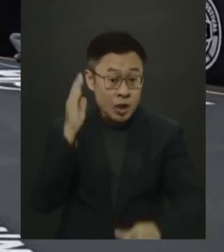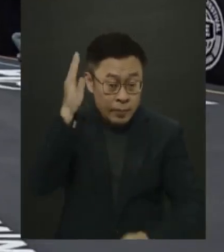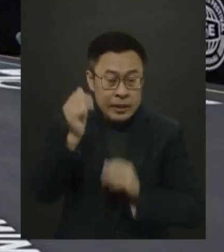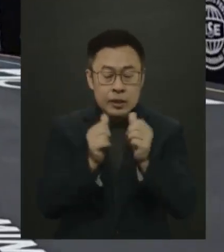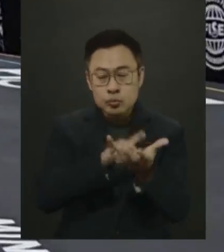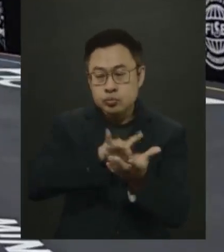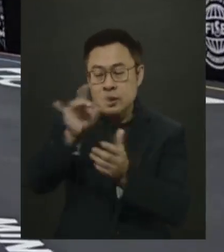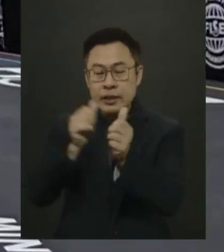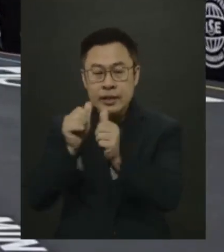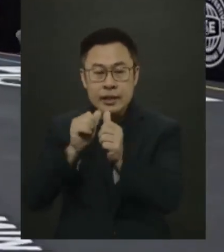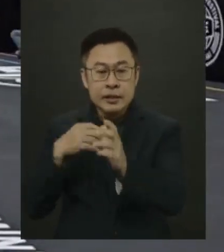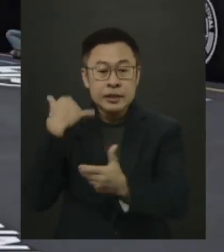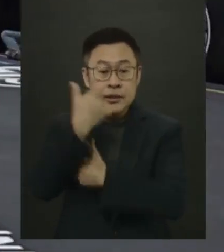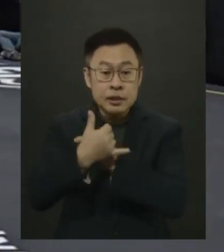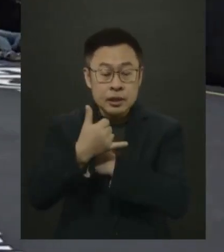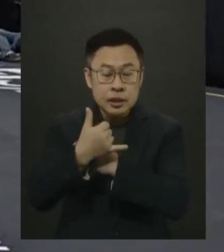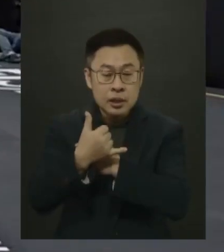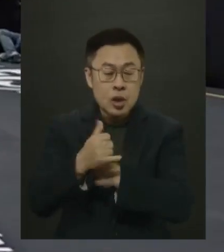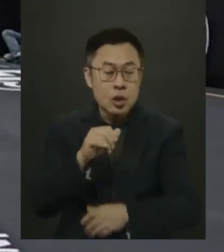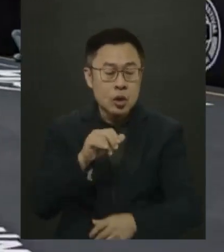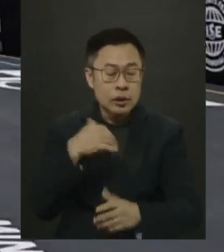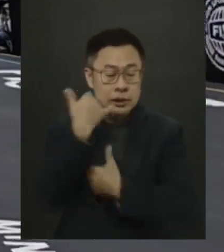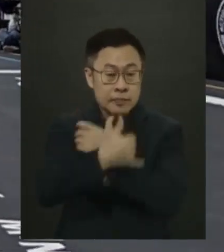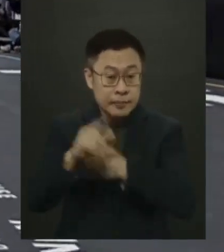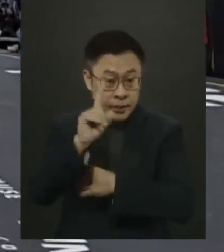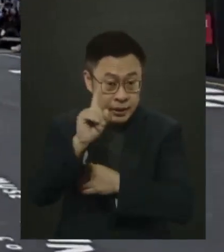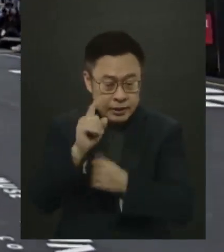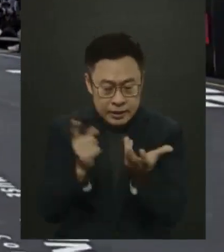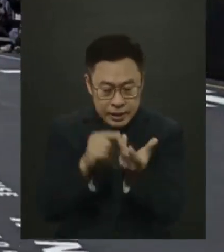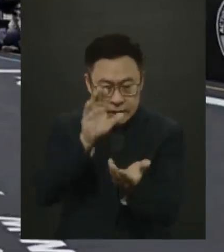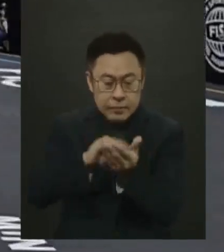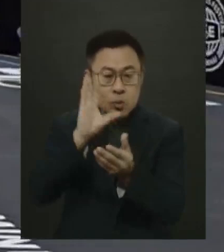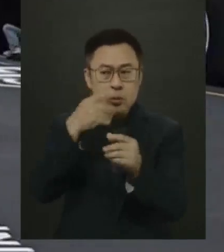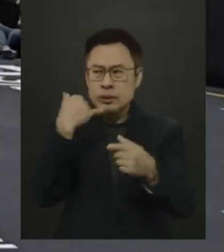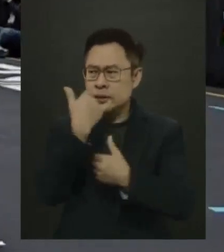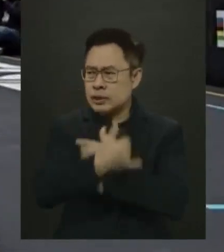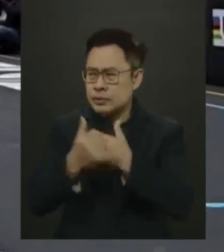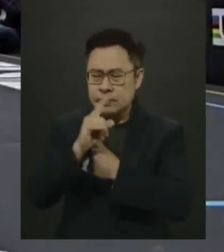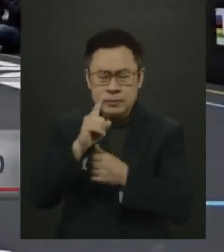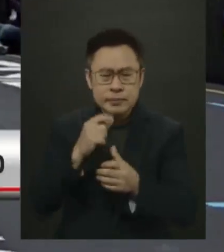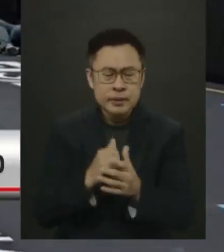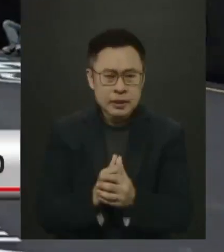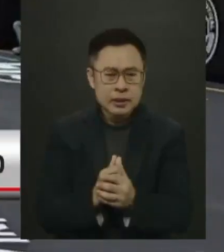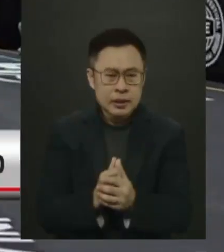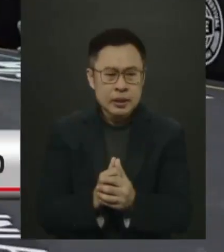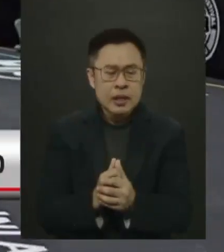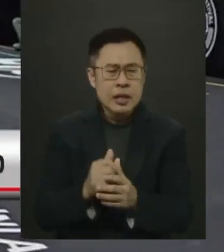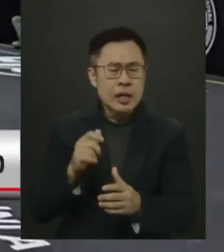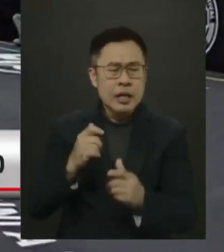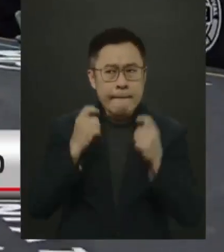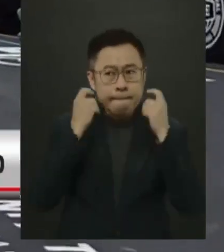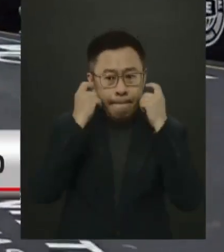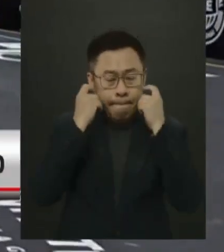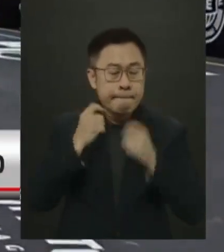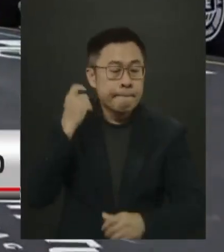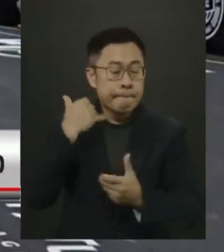ครับในรายการ UCI Urban Cycling World Championship วันที่16ถึง21ธันวาคมนะครับที่กรุงอาบูดาบีส